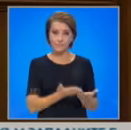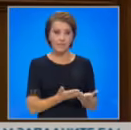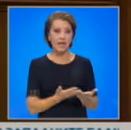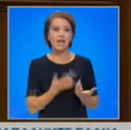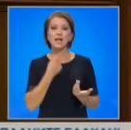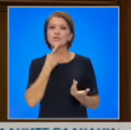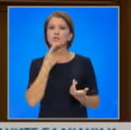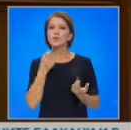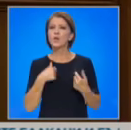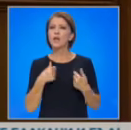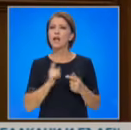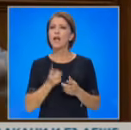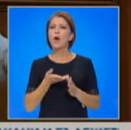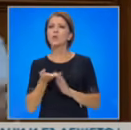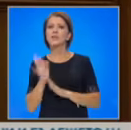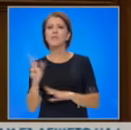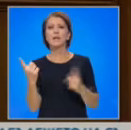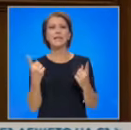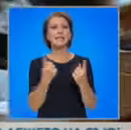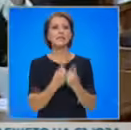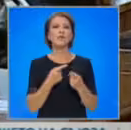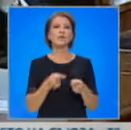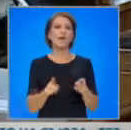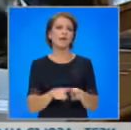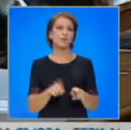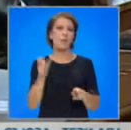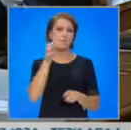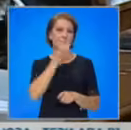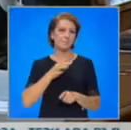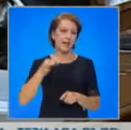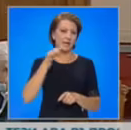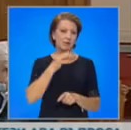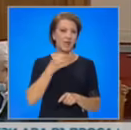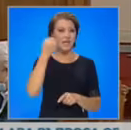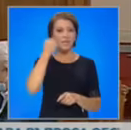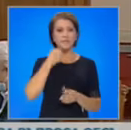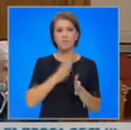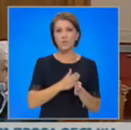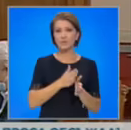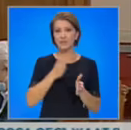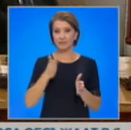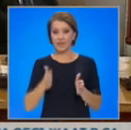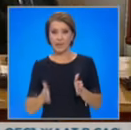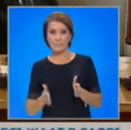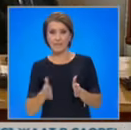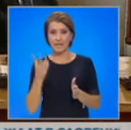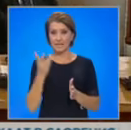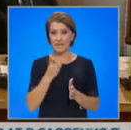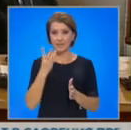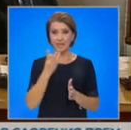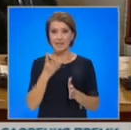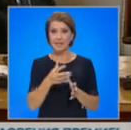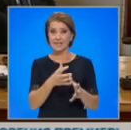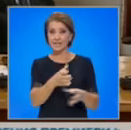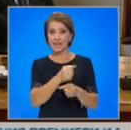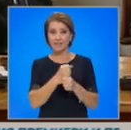не отиваме на такива срещи, които всъщност са празен пиар, използват този трети мандат, като да са се хванали за мачтата на Аврора наистина